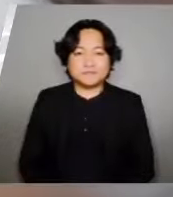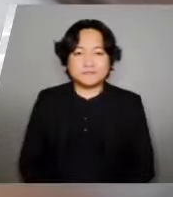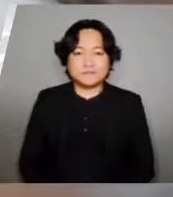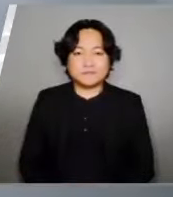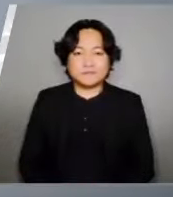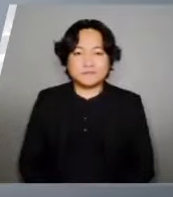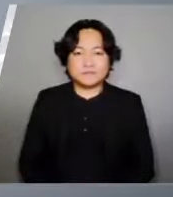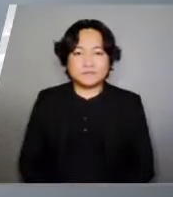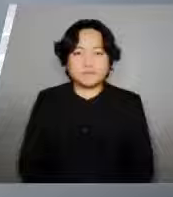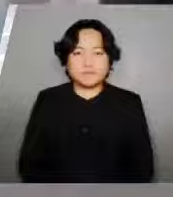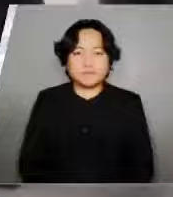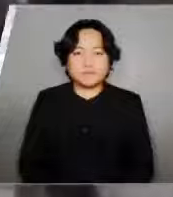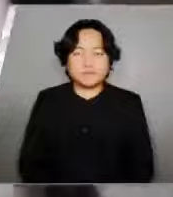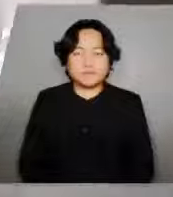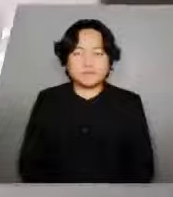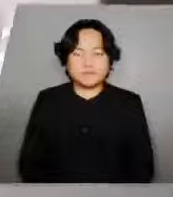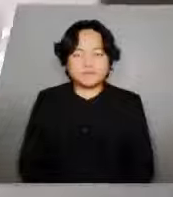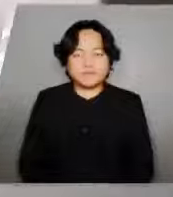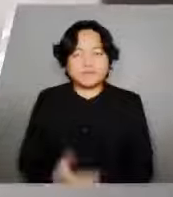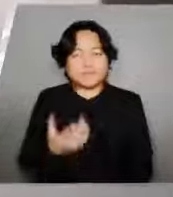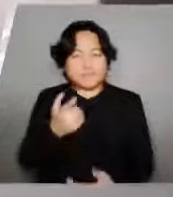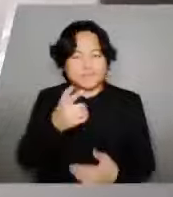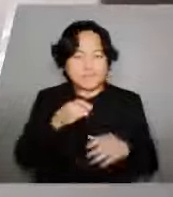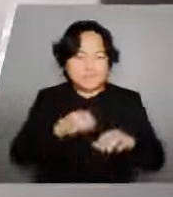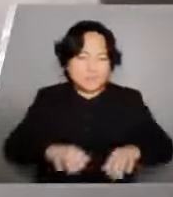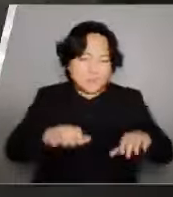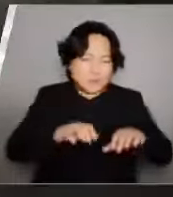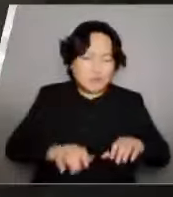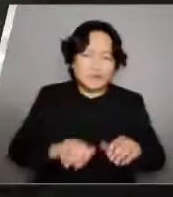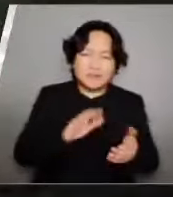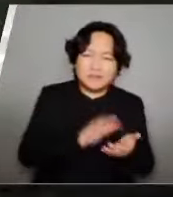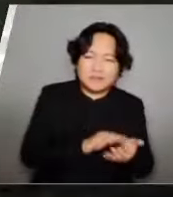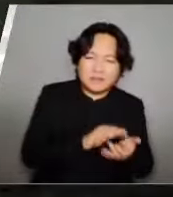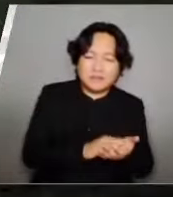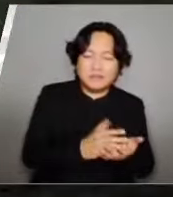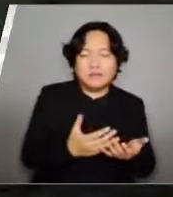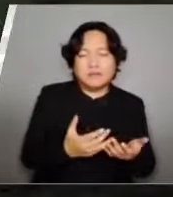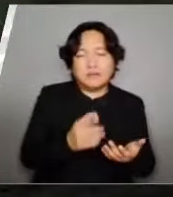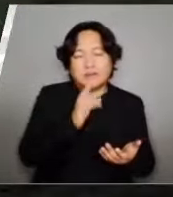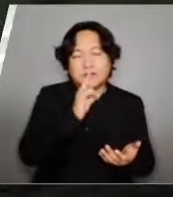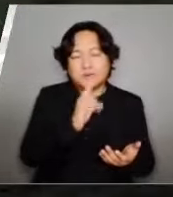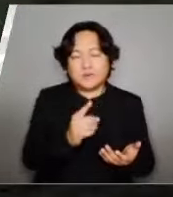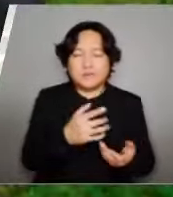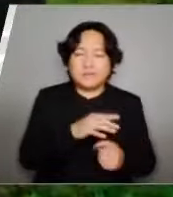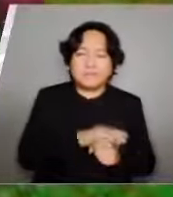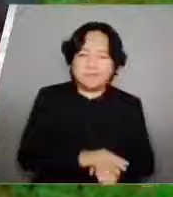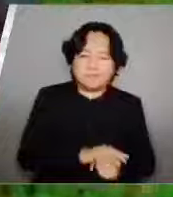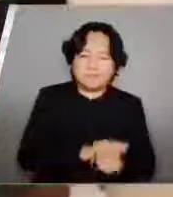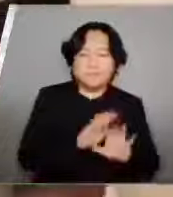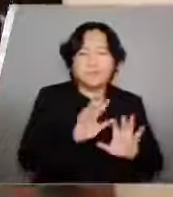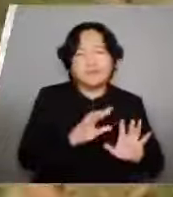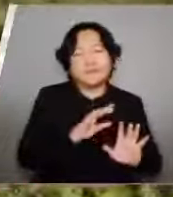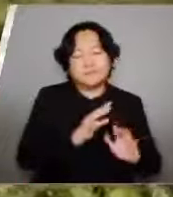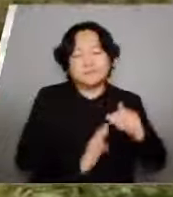Stressed ka na ba sa trabaho o eskwela? Time first muna dahil deserve mong huminga.